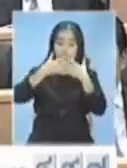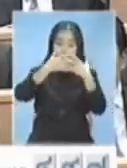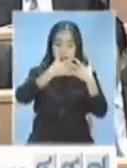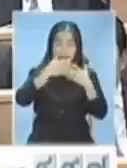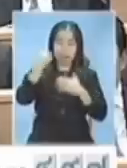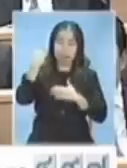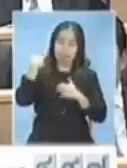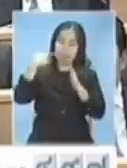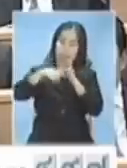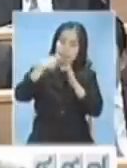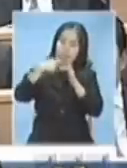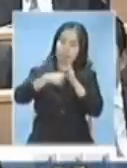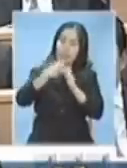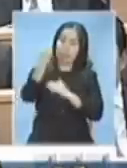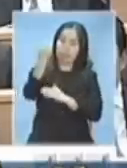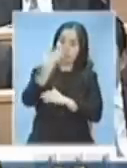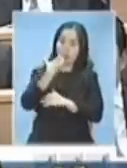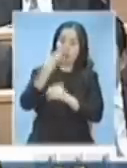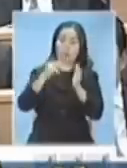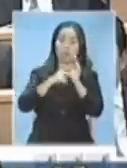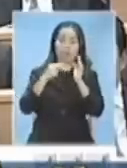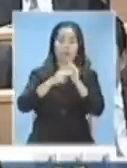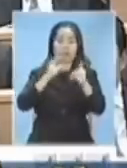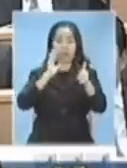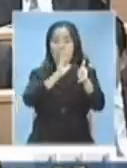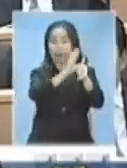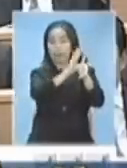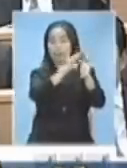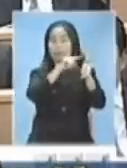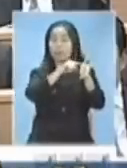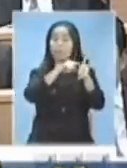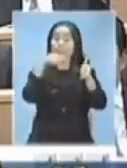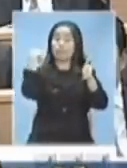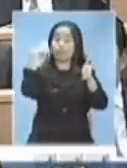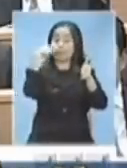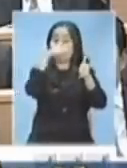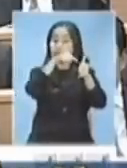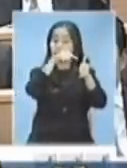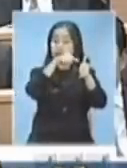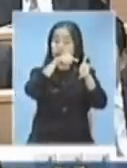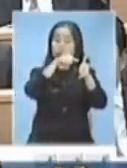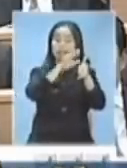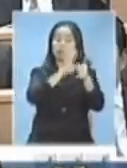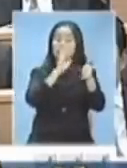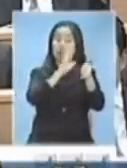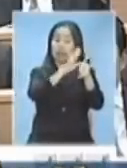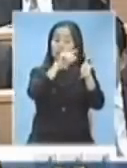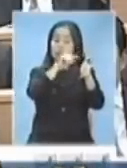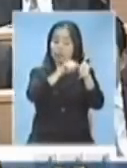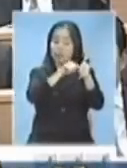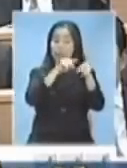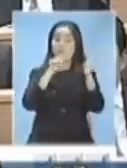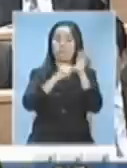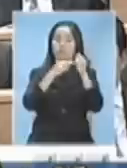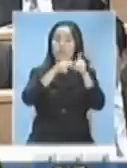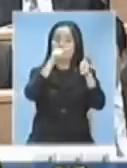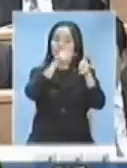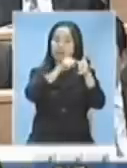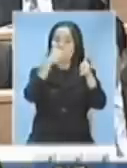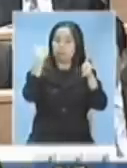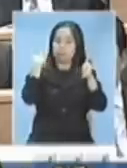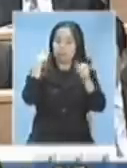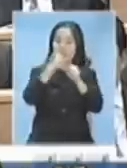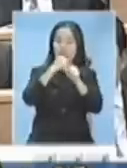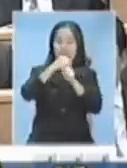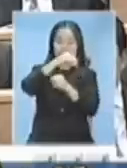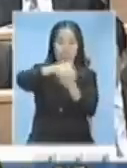ที่ถูกคว่ำบาตรจากทางการสหรัฐอเมริกาและเป็นการขัดต่อรัฐธรรมนูญมาตรา279ในเรื่องจริยธรรมของ